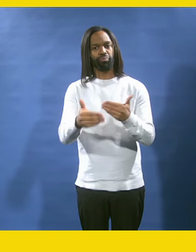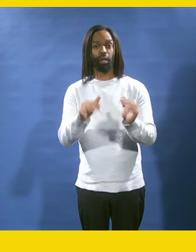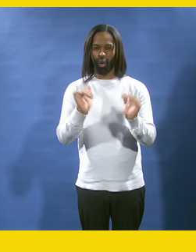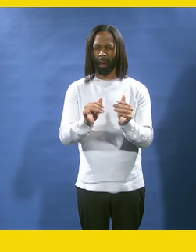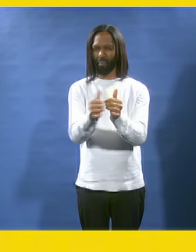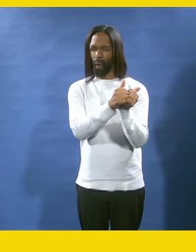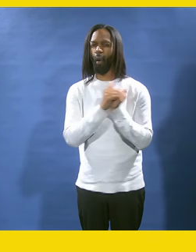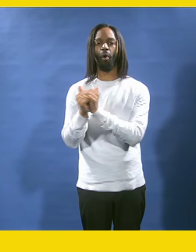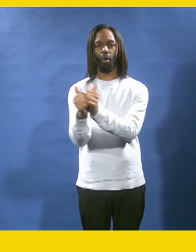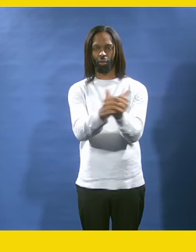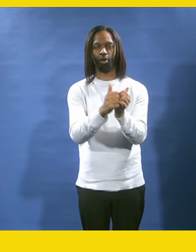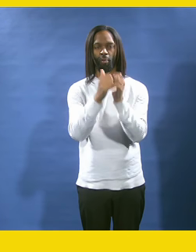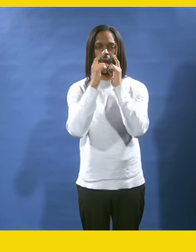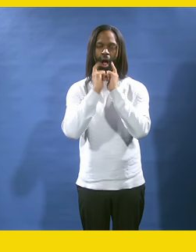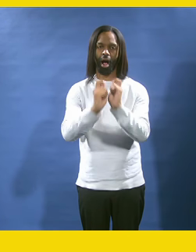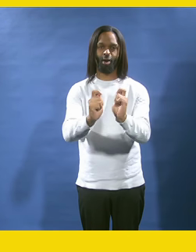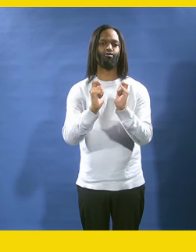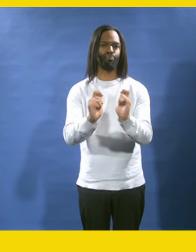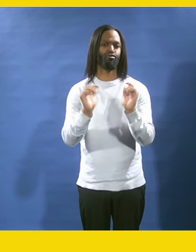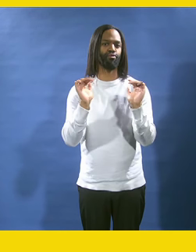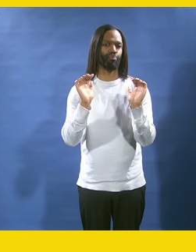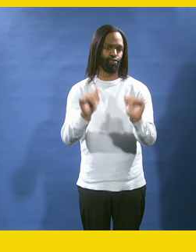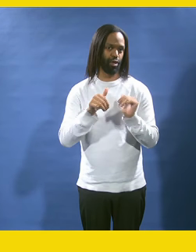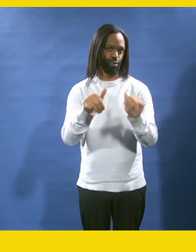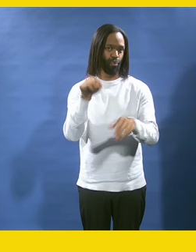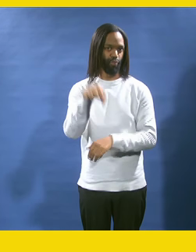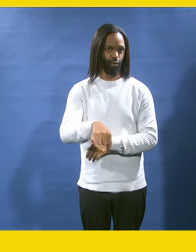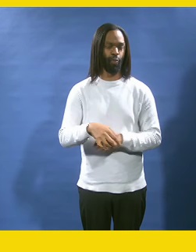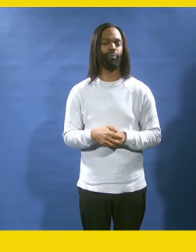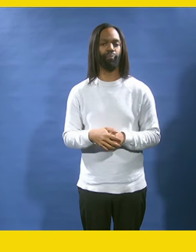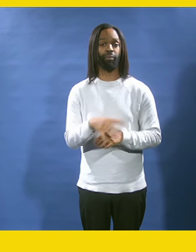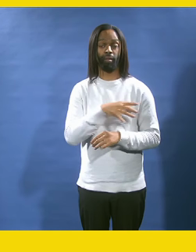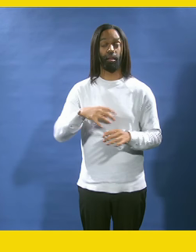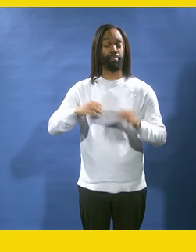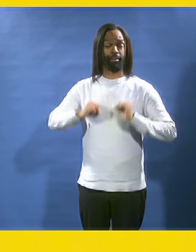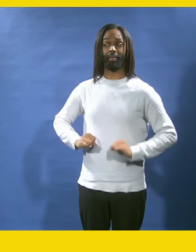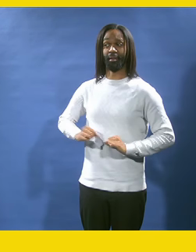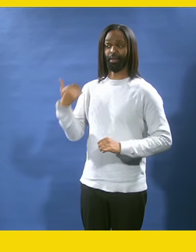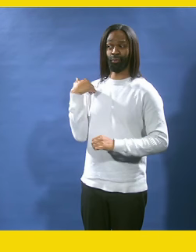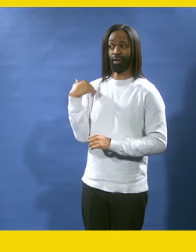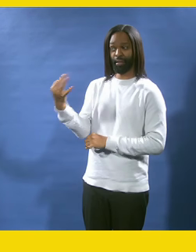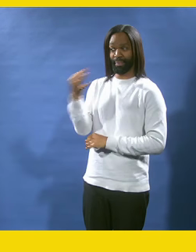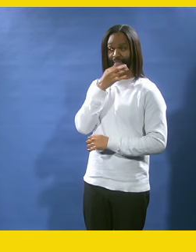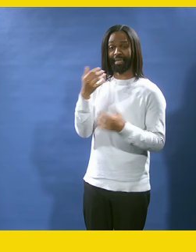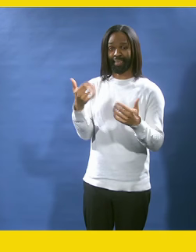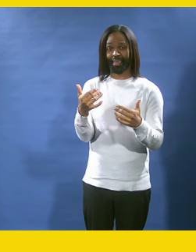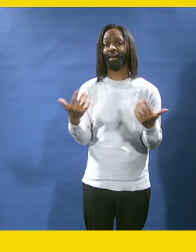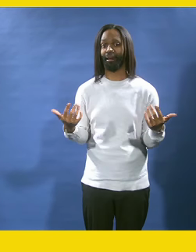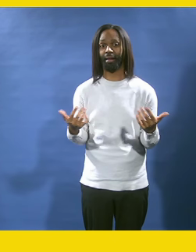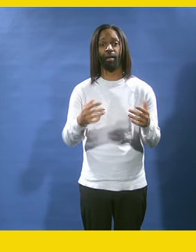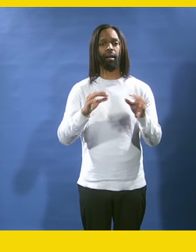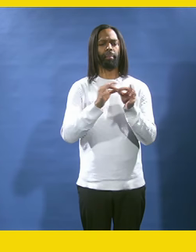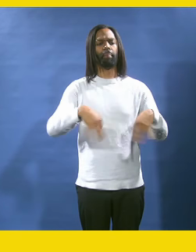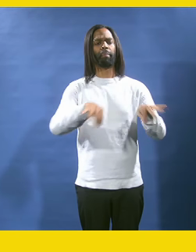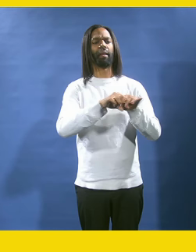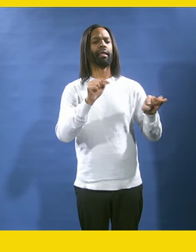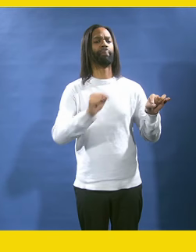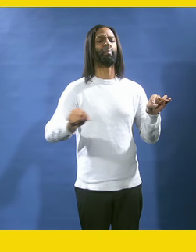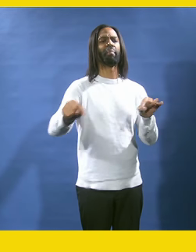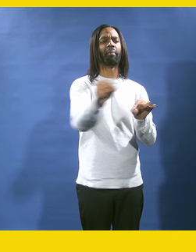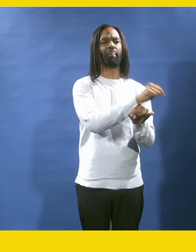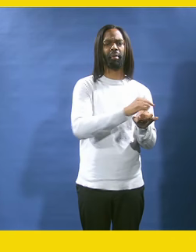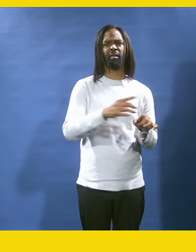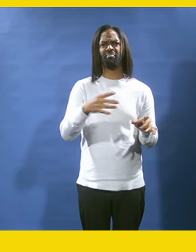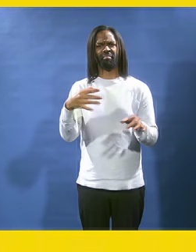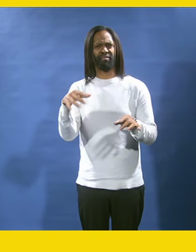vigilants. Vous l'avez dit, Madame la Sénatrice, les idées nauséabondes qui s'insinuent à bas bruit dans certains pays arrivent chez nous, en